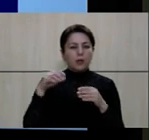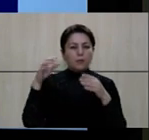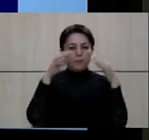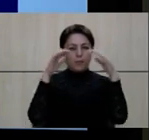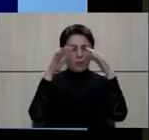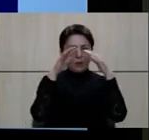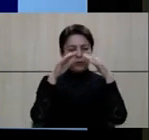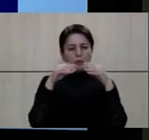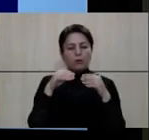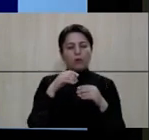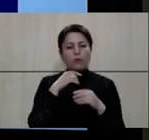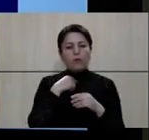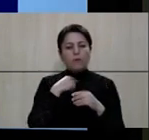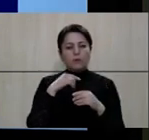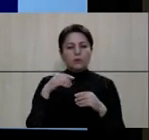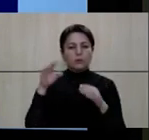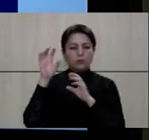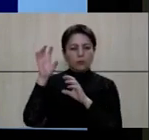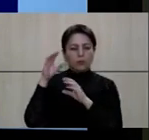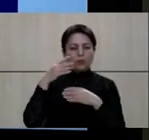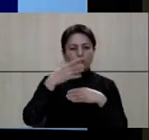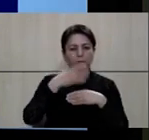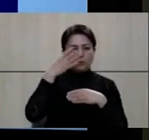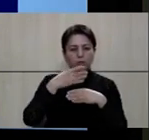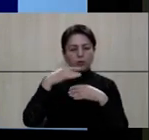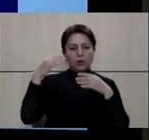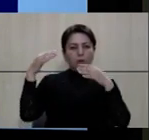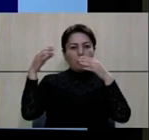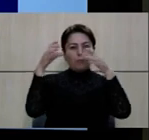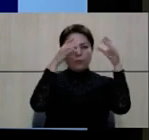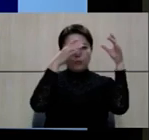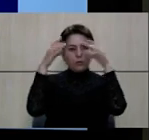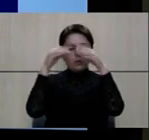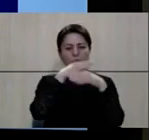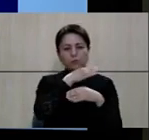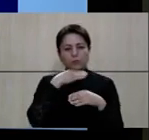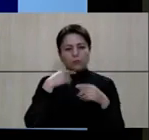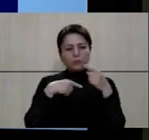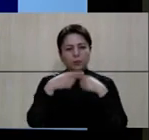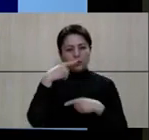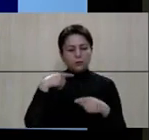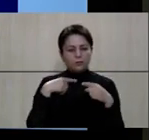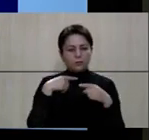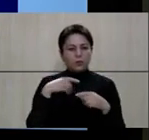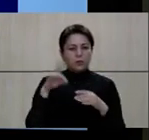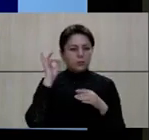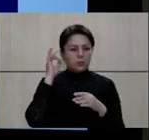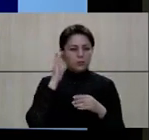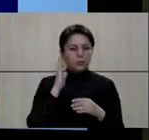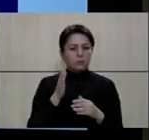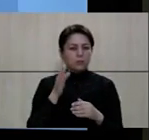tog'lar, o'rmonlar, binolar va bulutlardan ko'p marta qaytib bizga eshitilishidir.